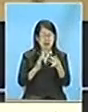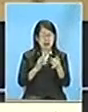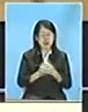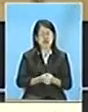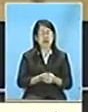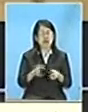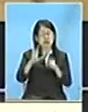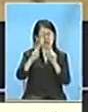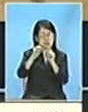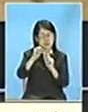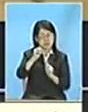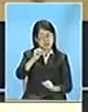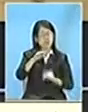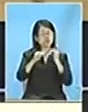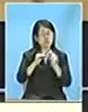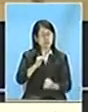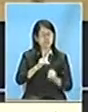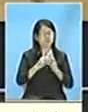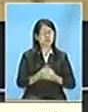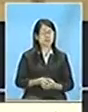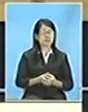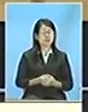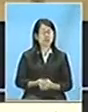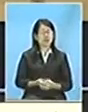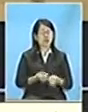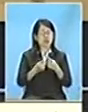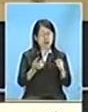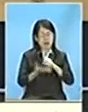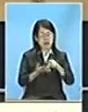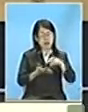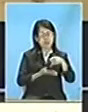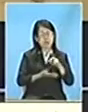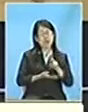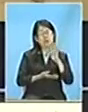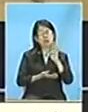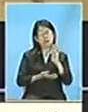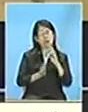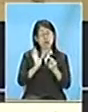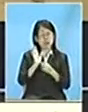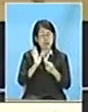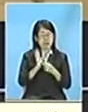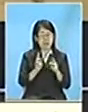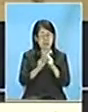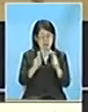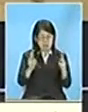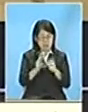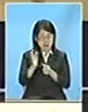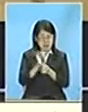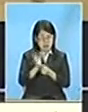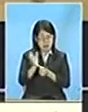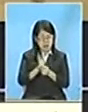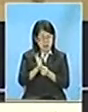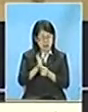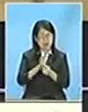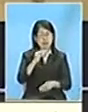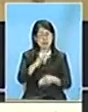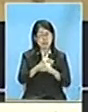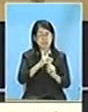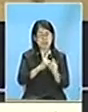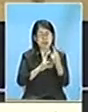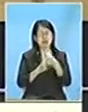ราไปจนจบร่างและโดยที่ร่างพระราชบัญญัติฉบับนี้คณะกรรมการได้มีการแก้ไขเพิ่มเติม